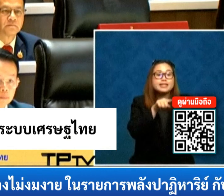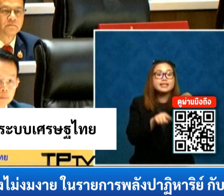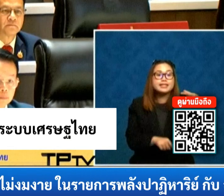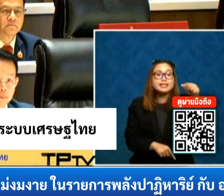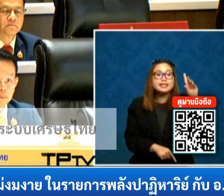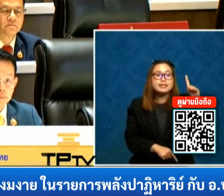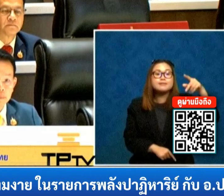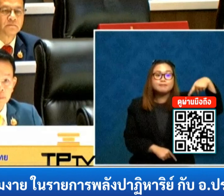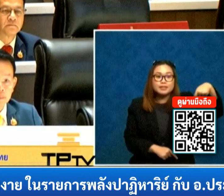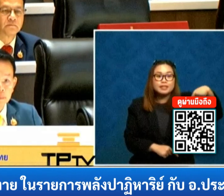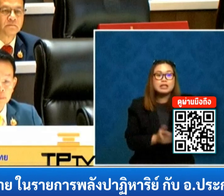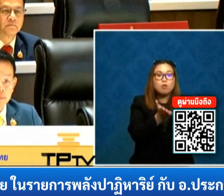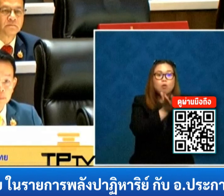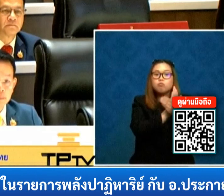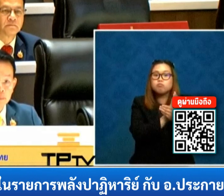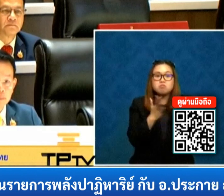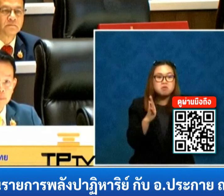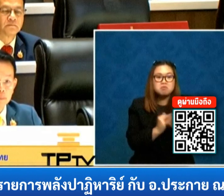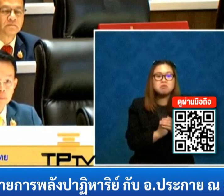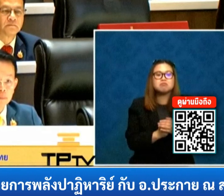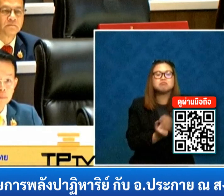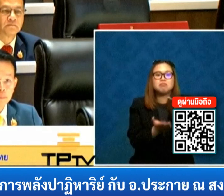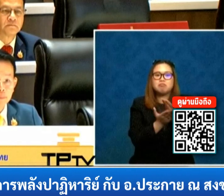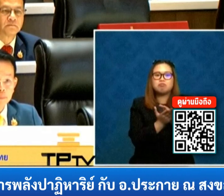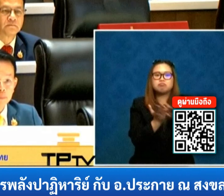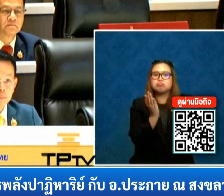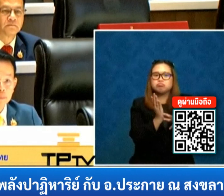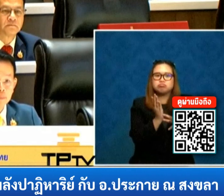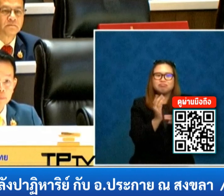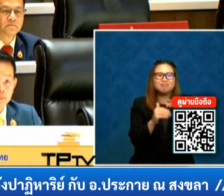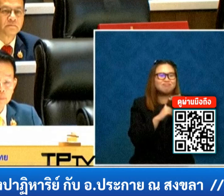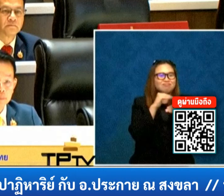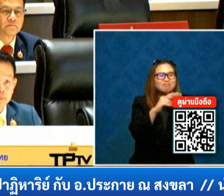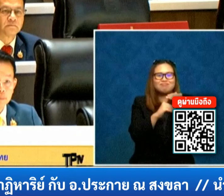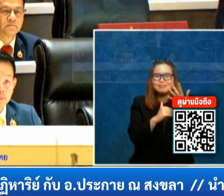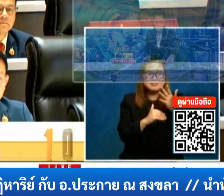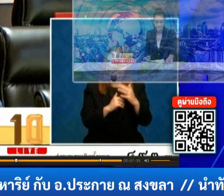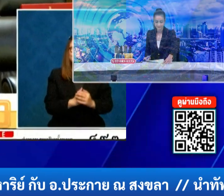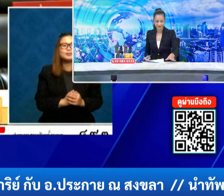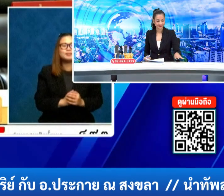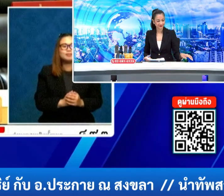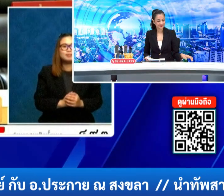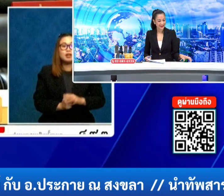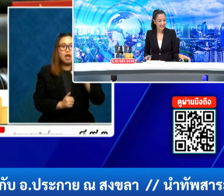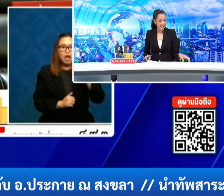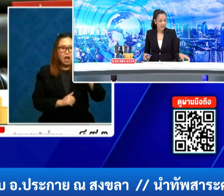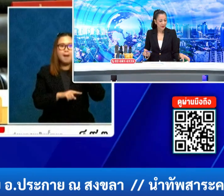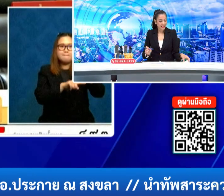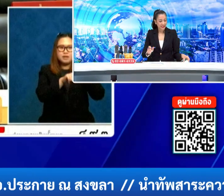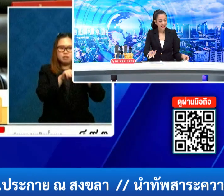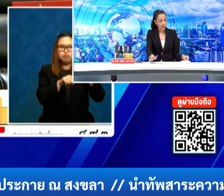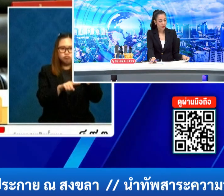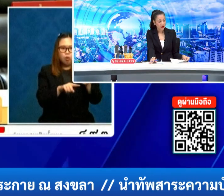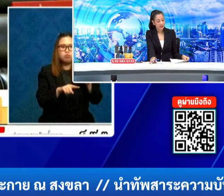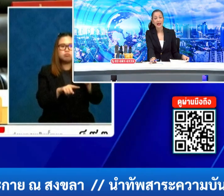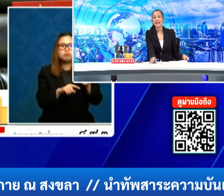ถ้าเราไม่แก้ไขไม่มีดิจิตอลวอลเล็ตนี่มันก็ไม่ถึงนะครับท่านประธานครับต้องถึง 5% นี่ก็เป็น